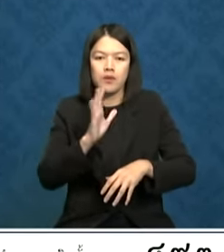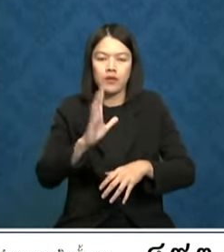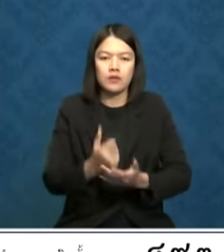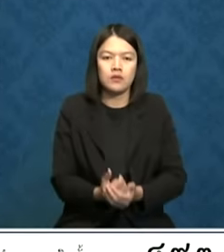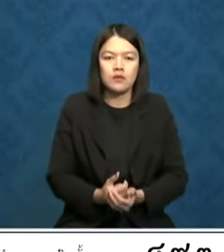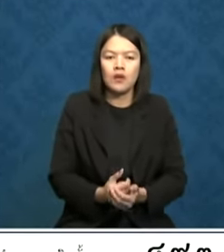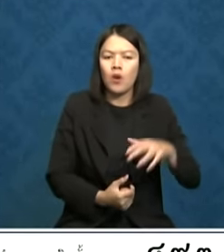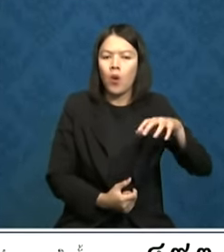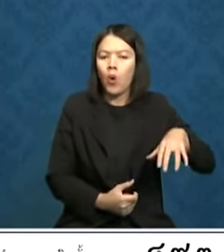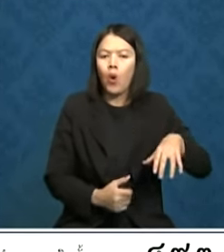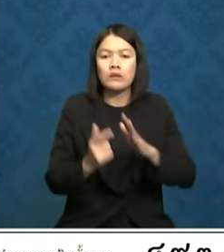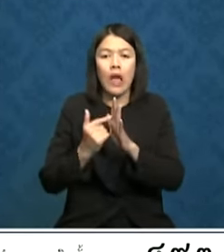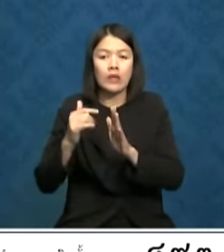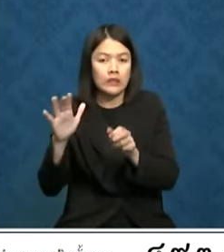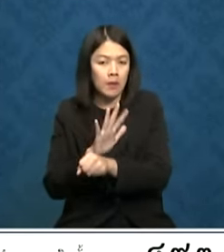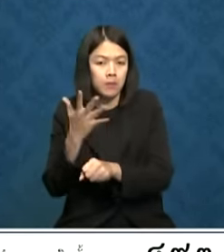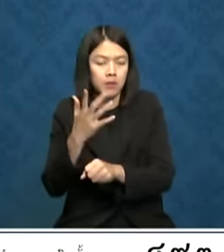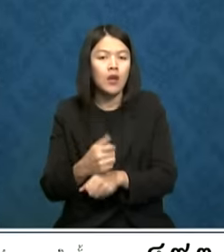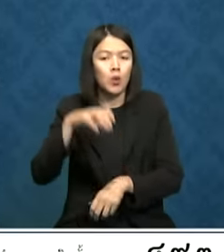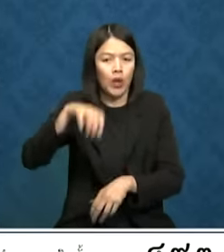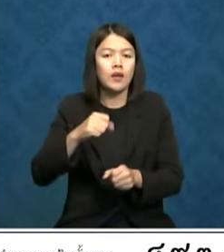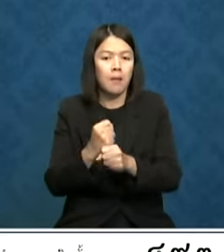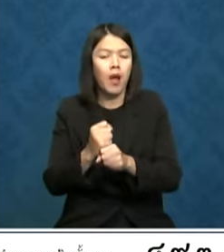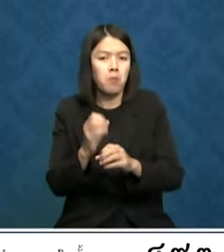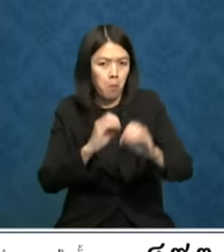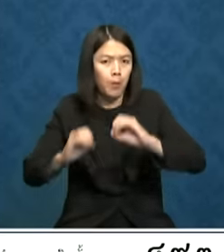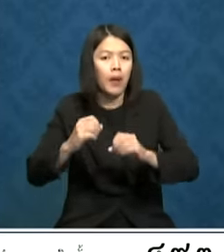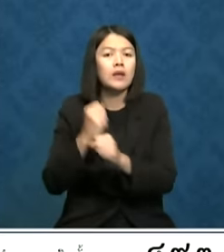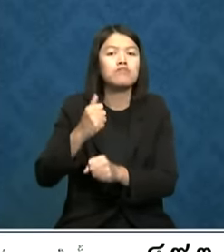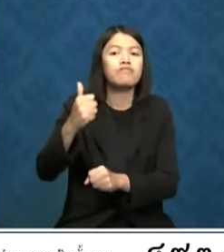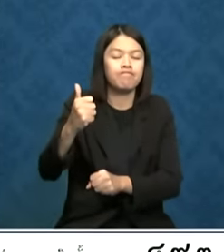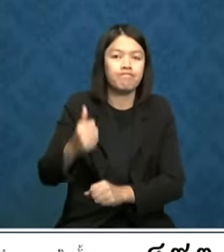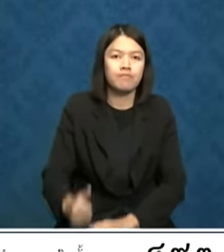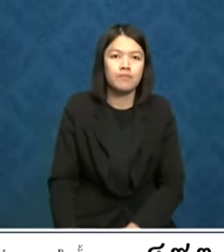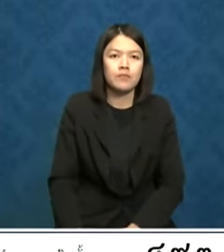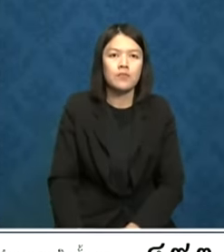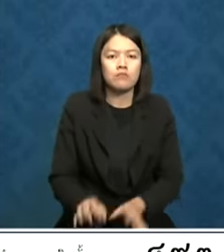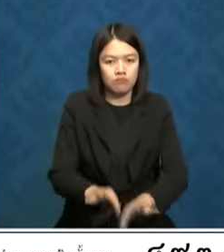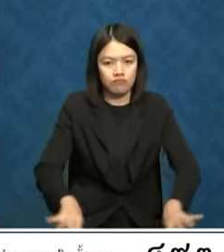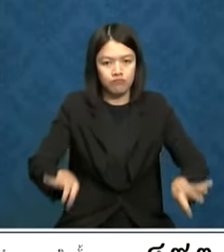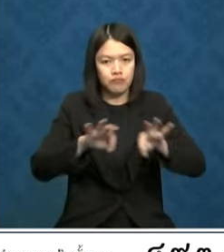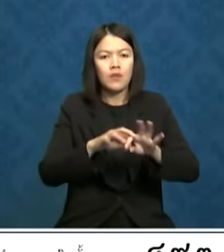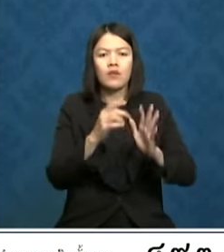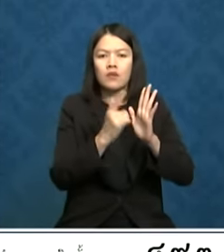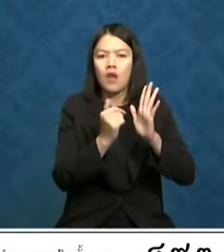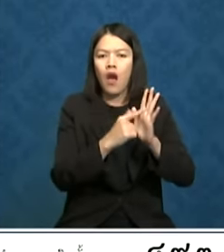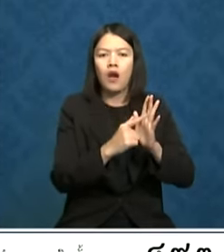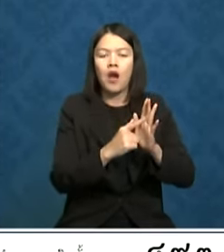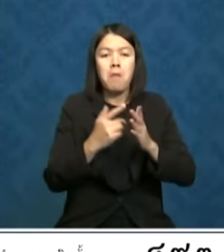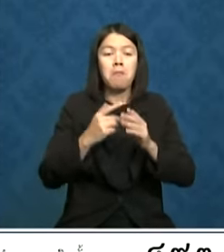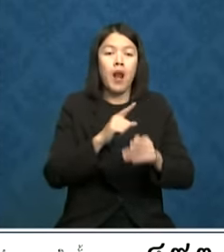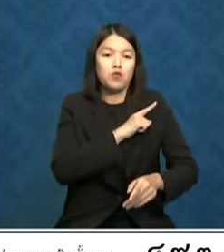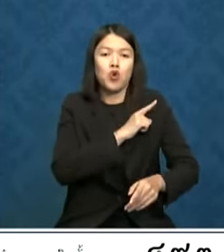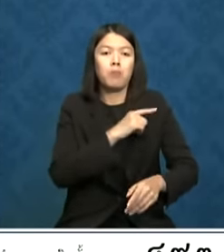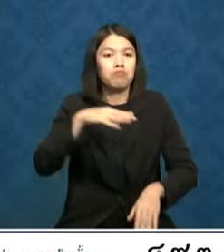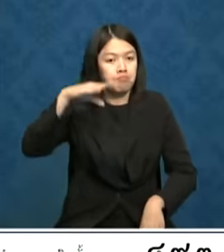ขององงการเภสัชกรรมไม่เต็มมีหน่วยงานที่มีประสิทธิภาพปลอดภัยกว่าทำได้อยู่แล้วและที่สำคัญที่สุดการผลิตยาไม่ใช่ภารกิจของกอง